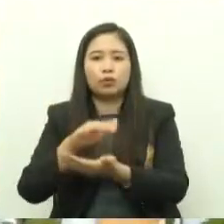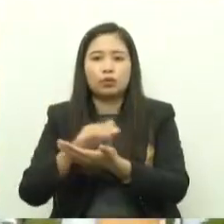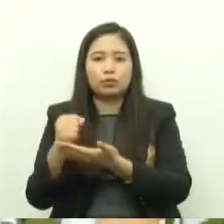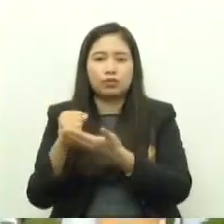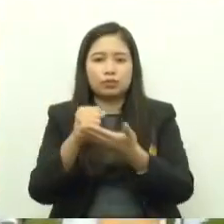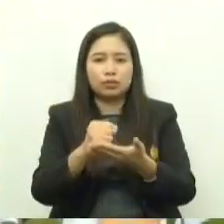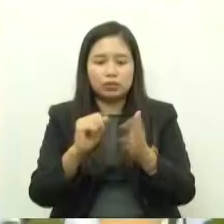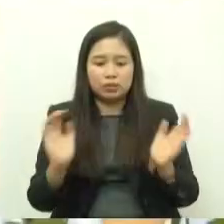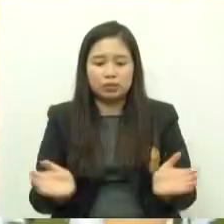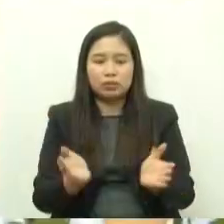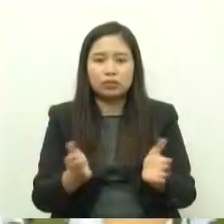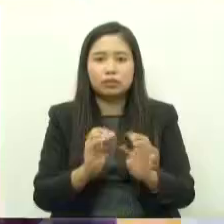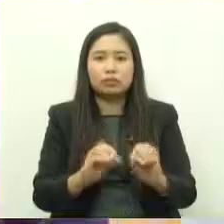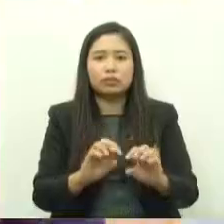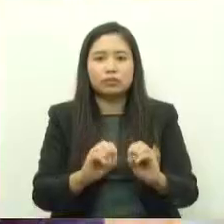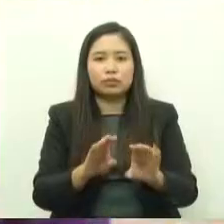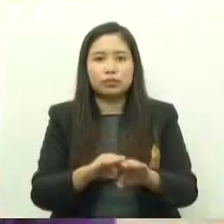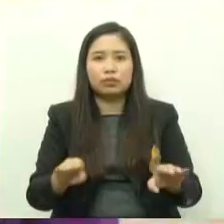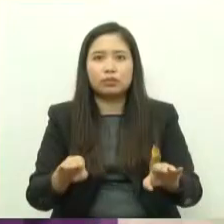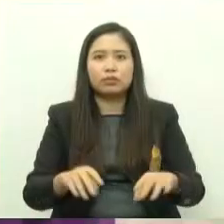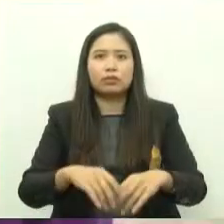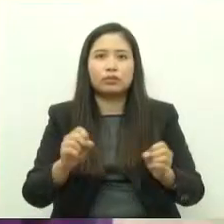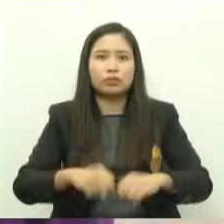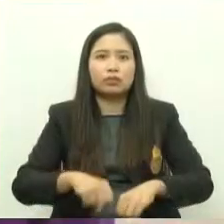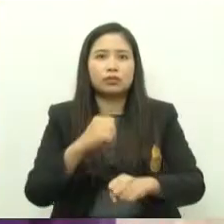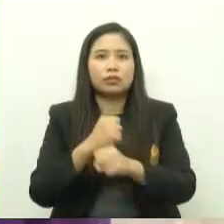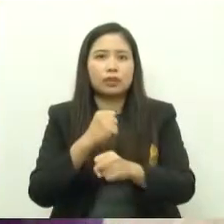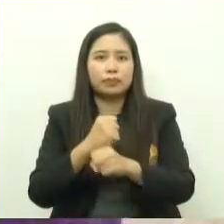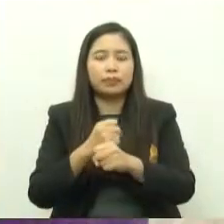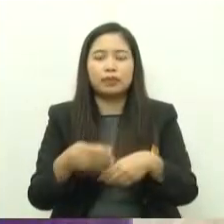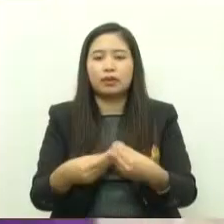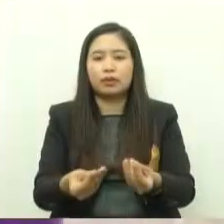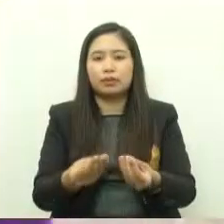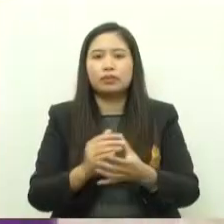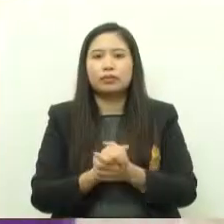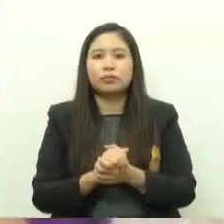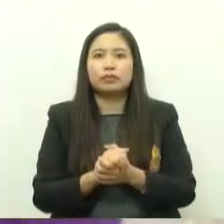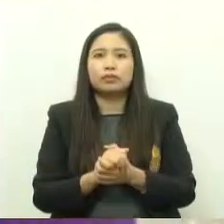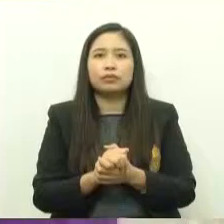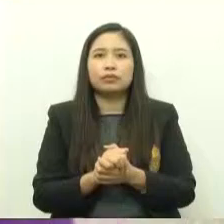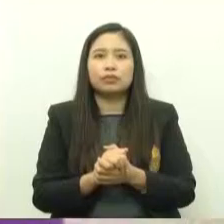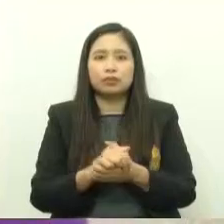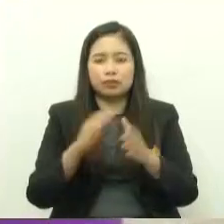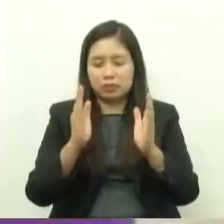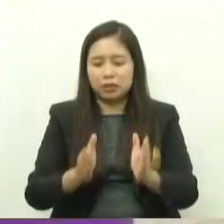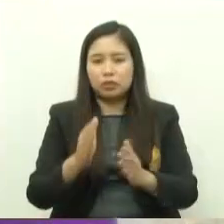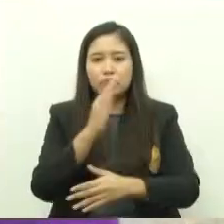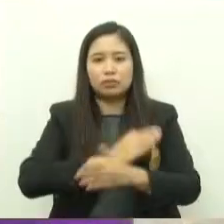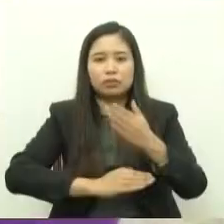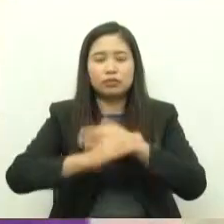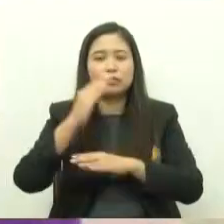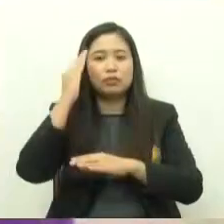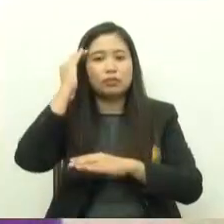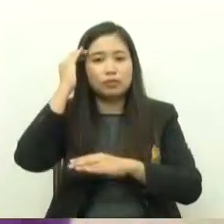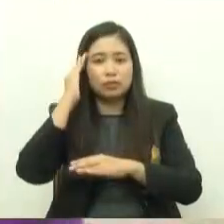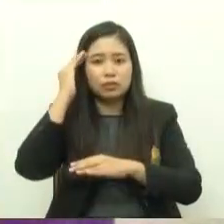จบแล้วก็จ้างมานะครับเป็นผู้บกพร่องทางสติปัญญาและร่างกายร่วม